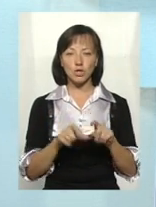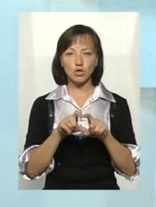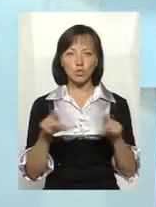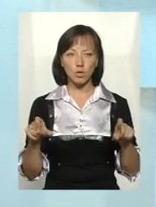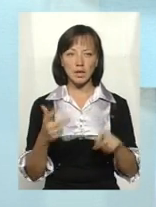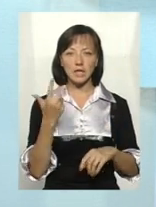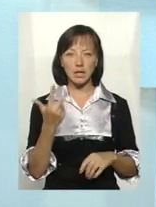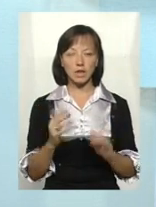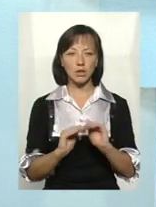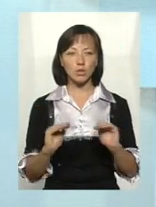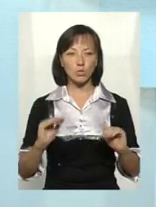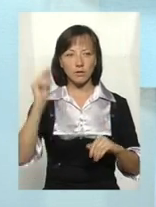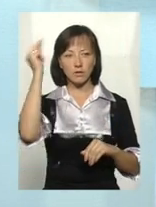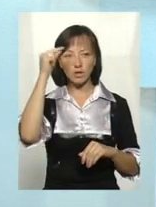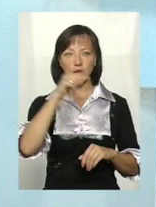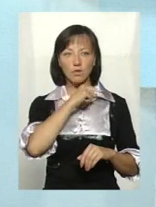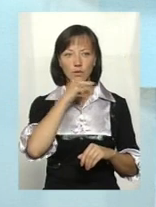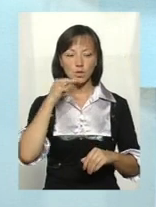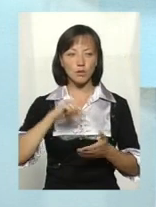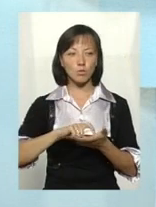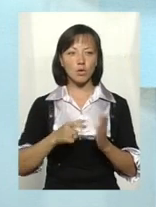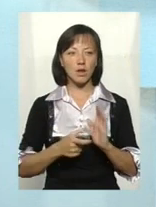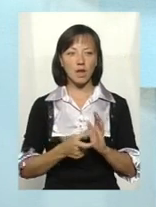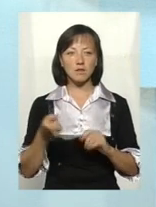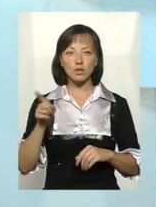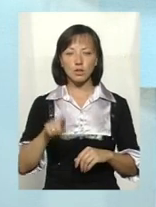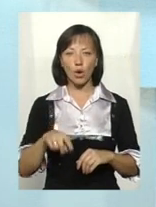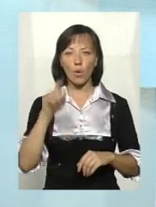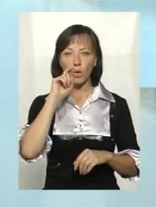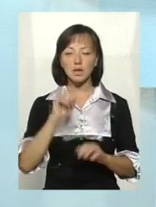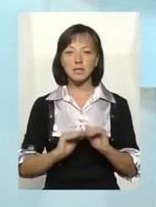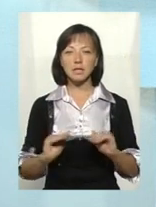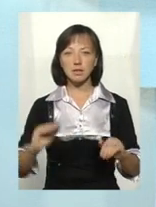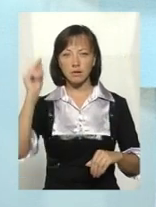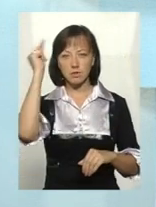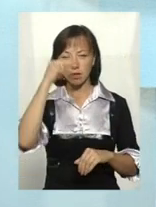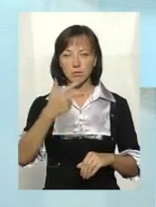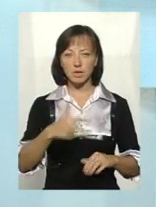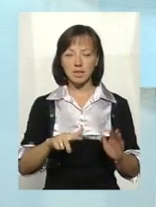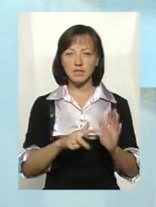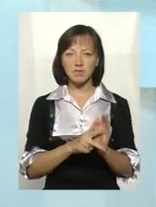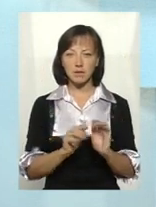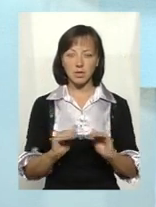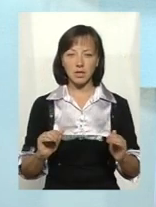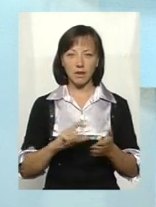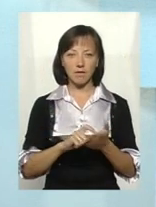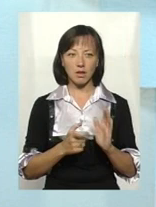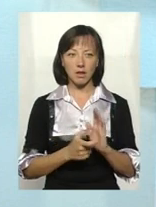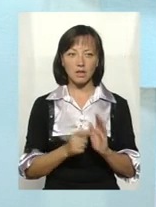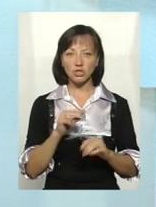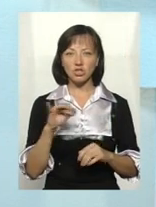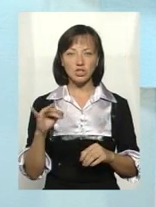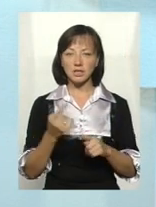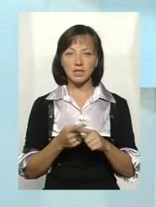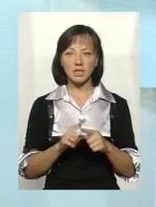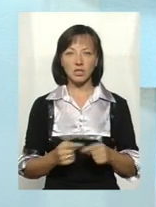школі 3 учні вчаться в російському класі в той час, як українські діти вчаться по 38 дітей у класі, то чи не